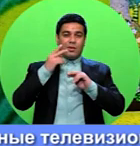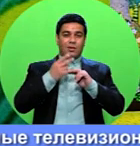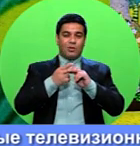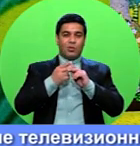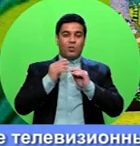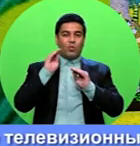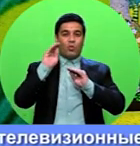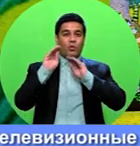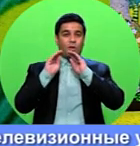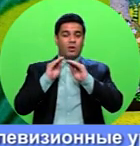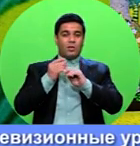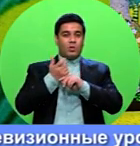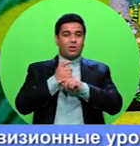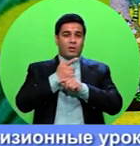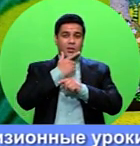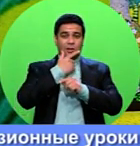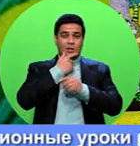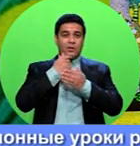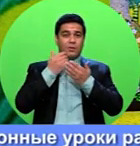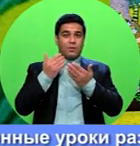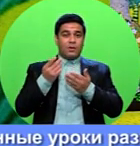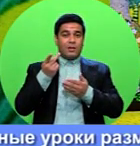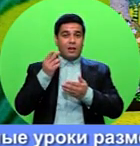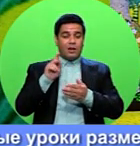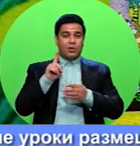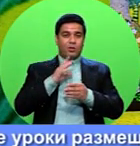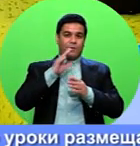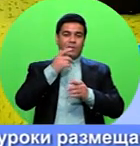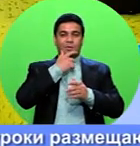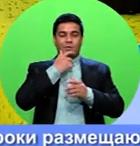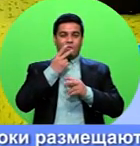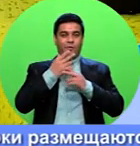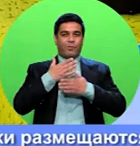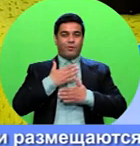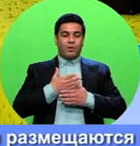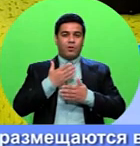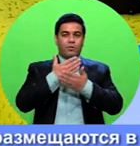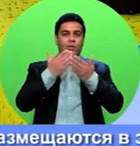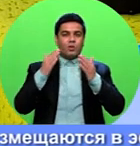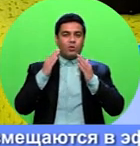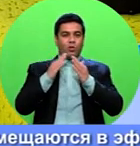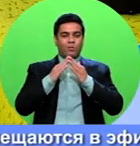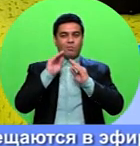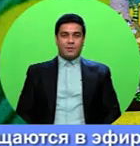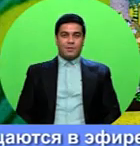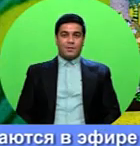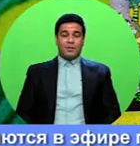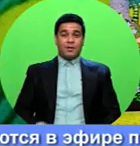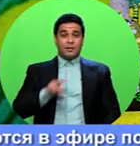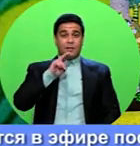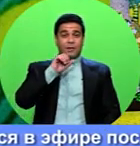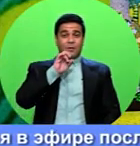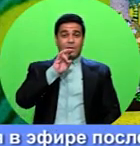декоративное украшение, которое предназначено для эстетического оформления наших домов и жилищ.